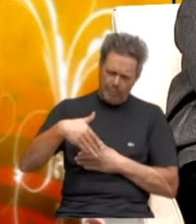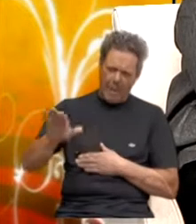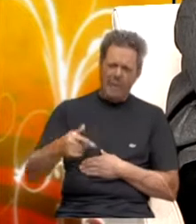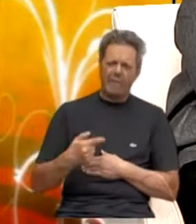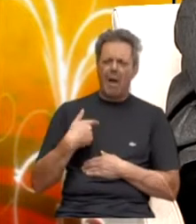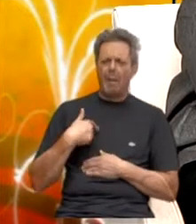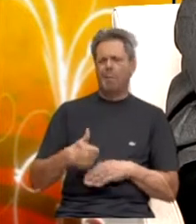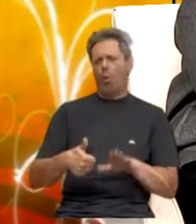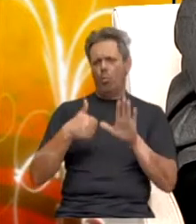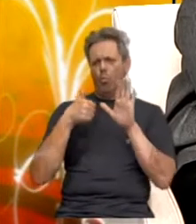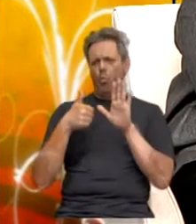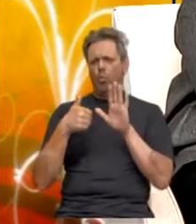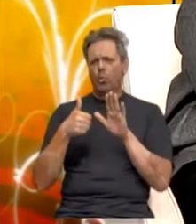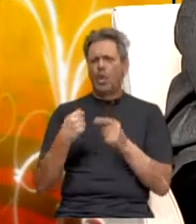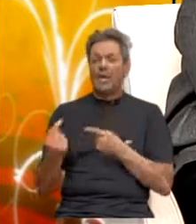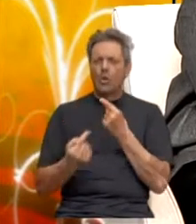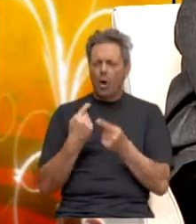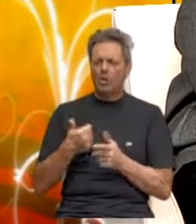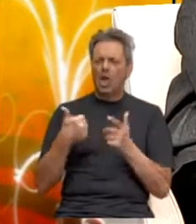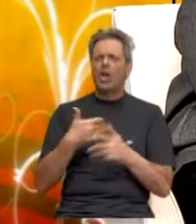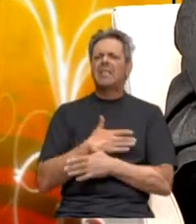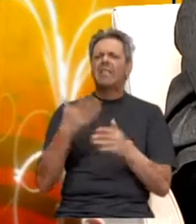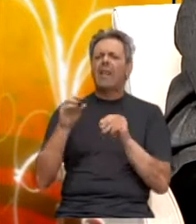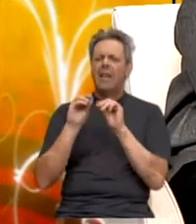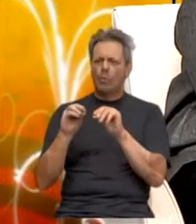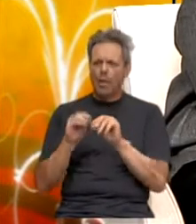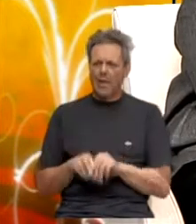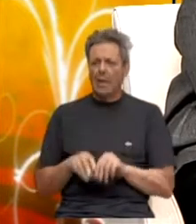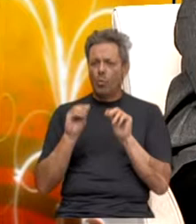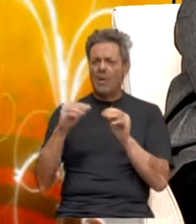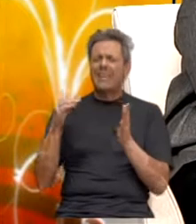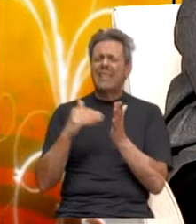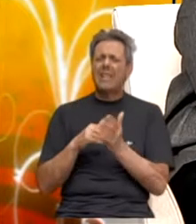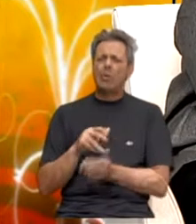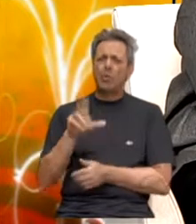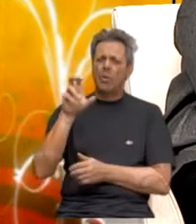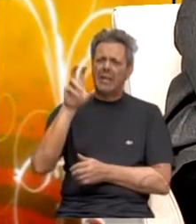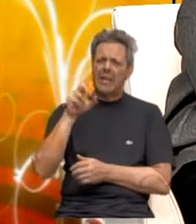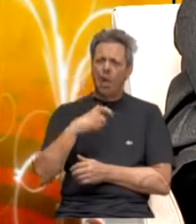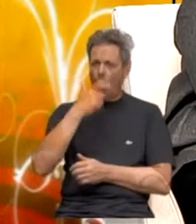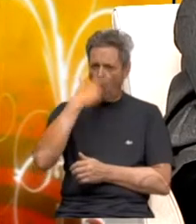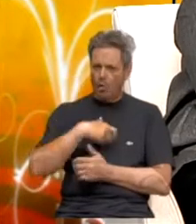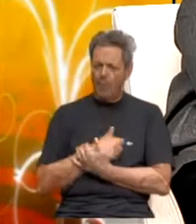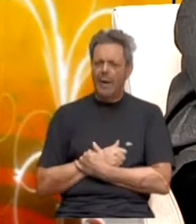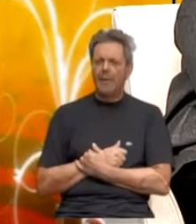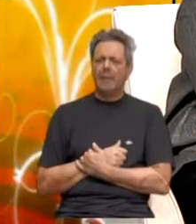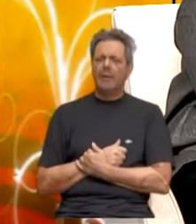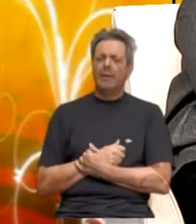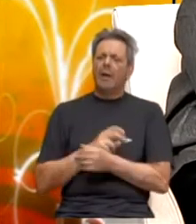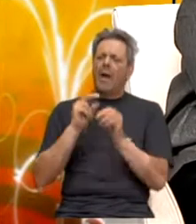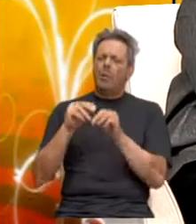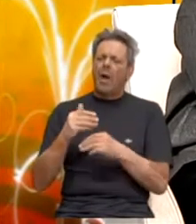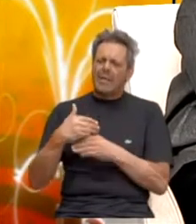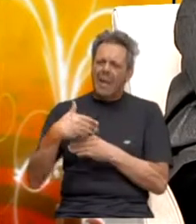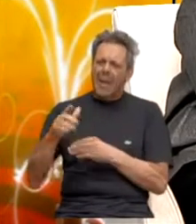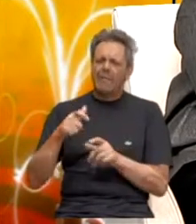u 6 događaja, 6 velikih edukacija educirali 1300 osoba. Edukacija je